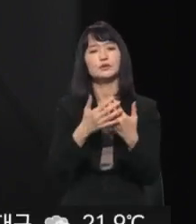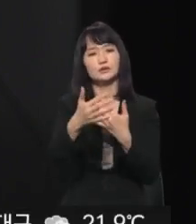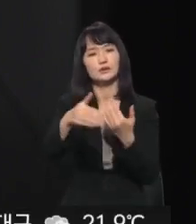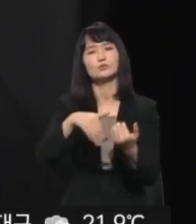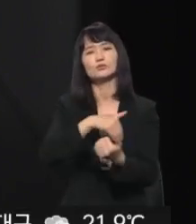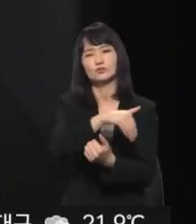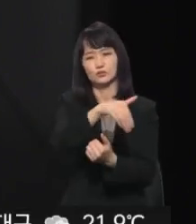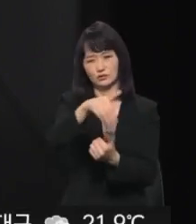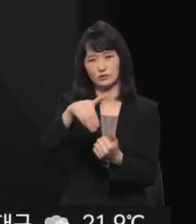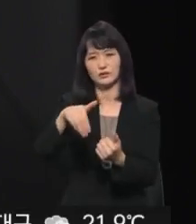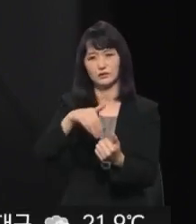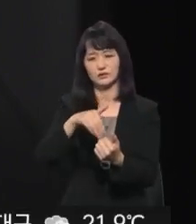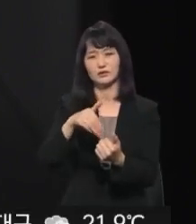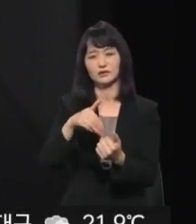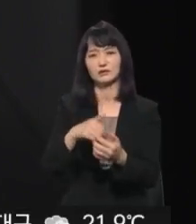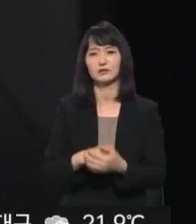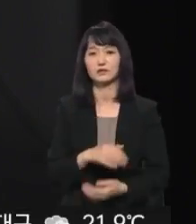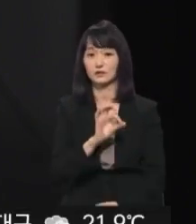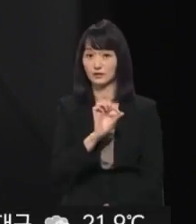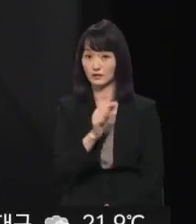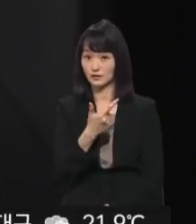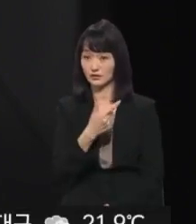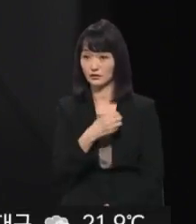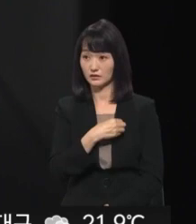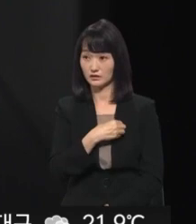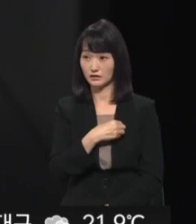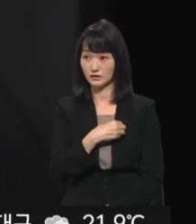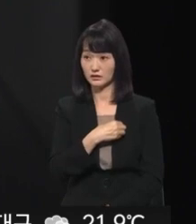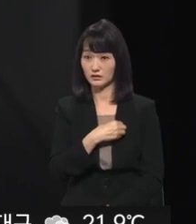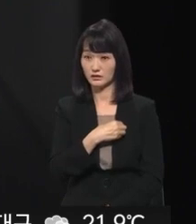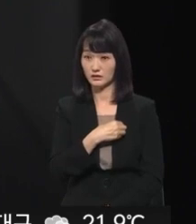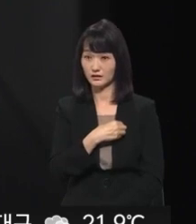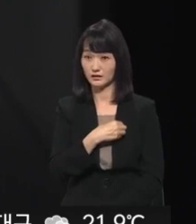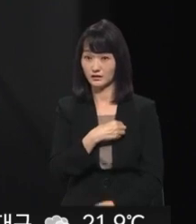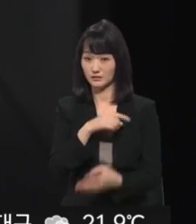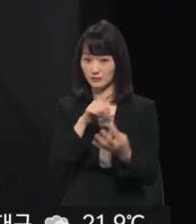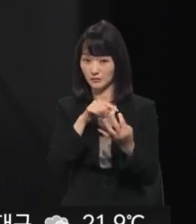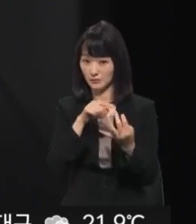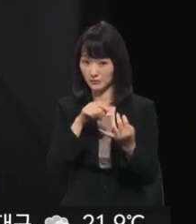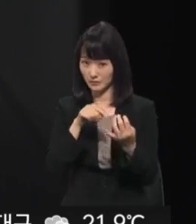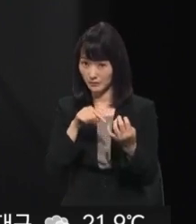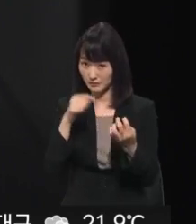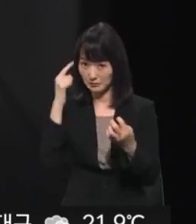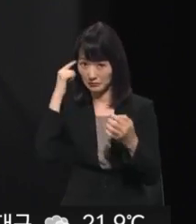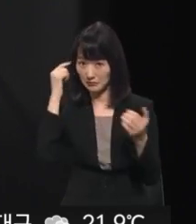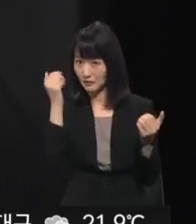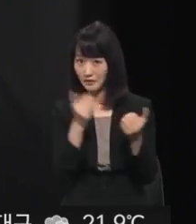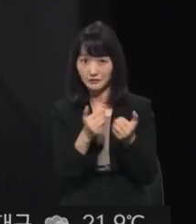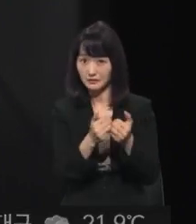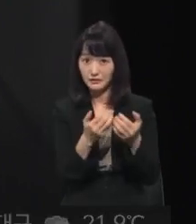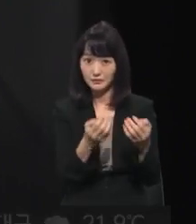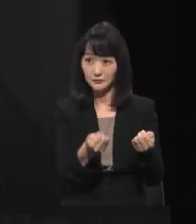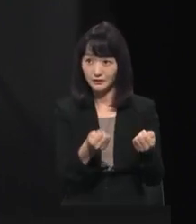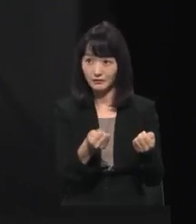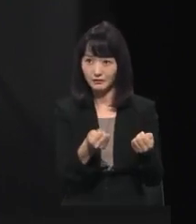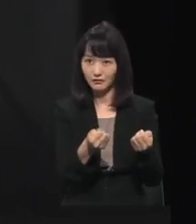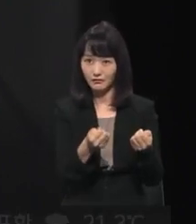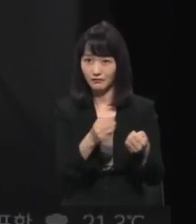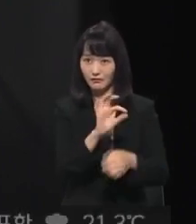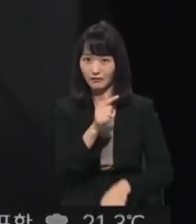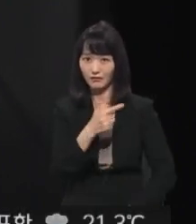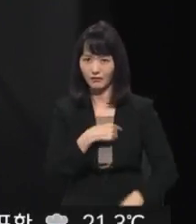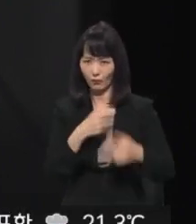되다보니 까만 했는데 그 안철수 대표가 또 그러다 일일이 제가 요세 면서 반절 경우도 많았다고 하는데 이렇게 굉장히 정확하게 쓸 때